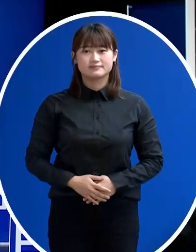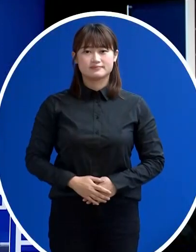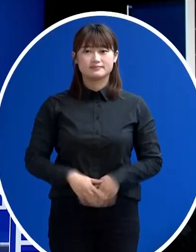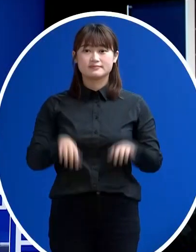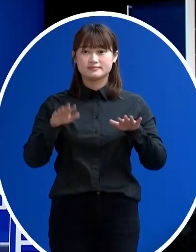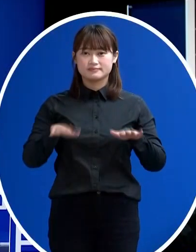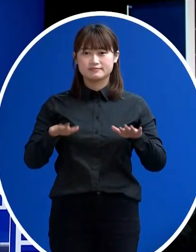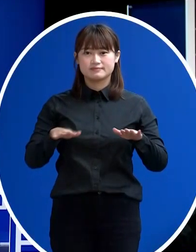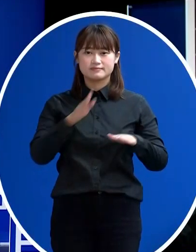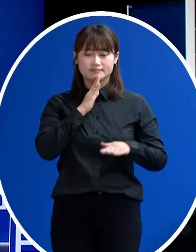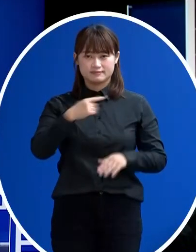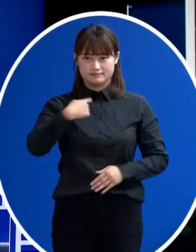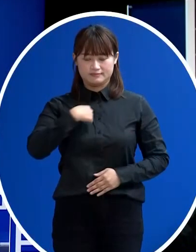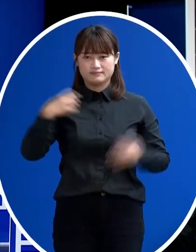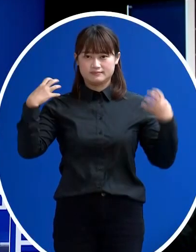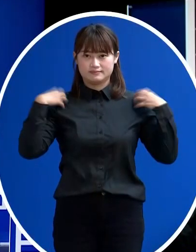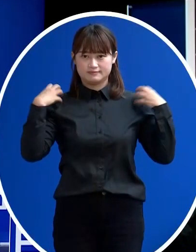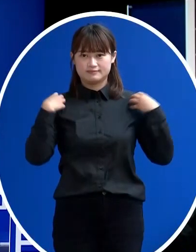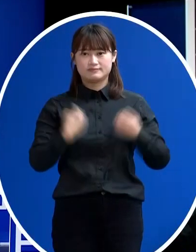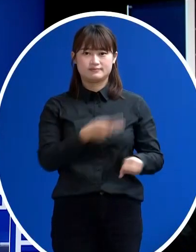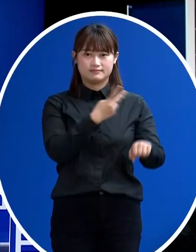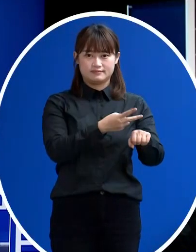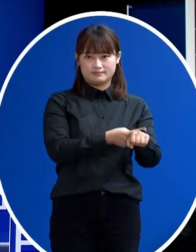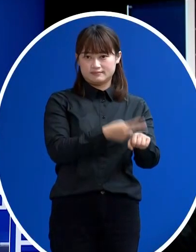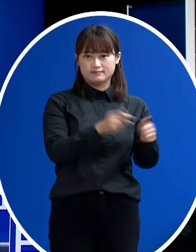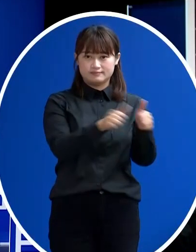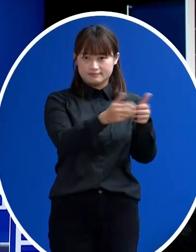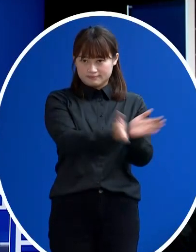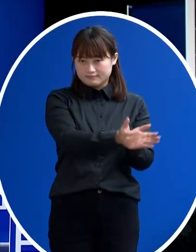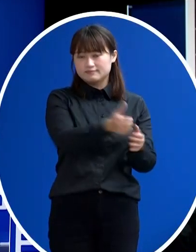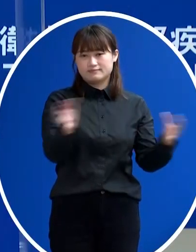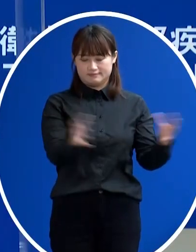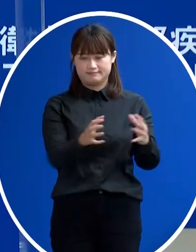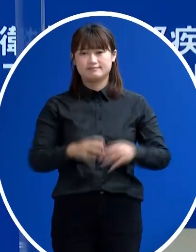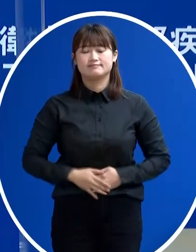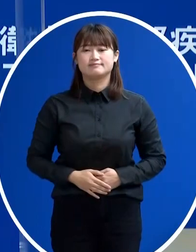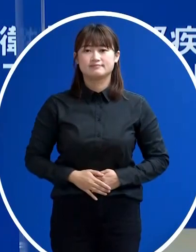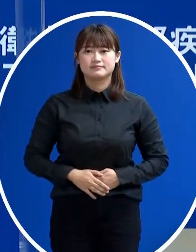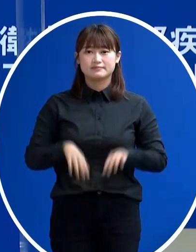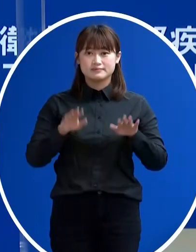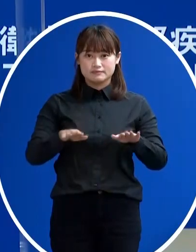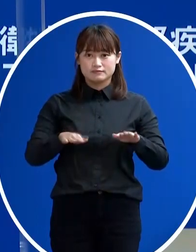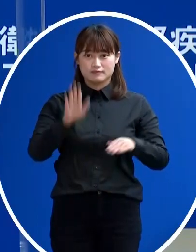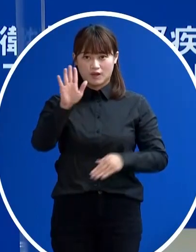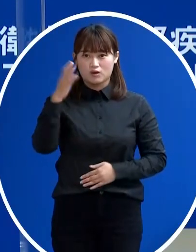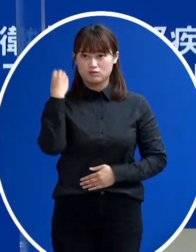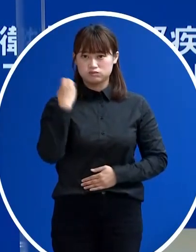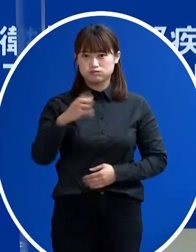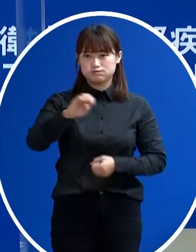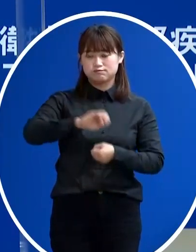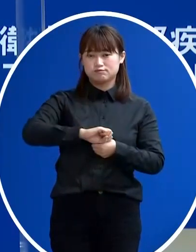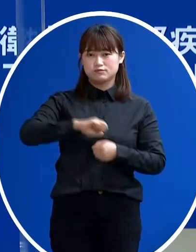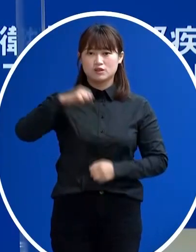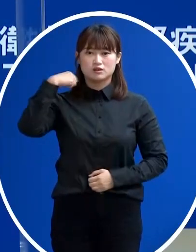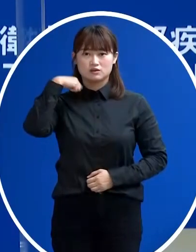那我们今天是由我跟罗布一起组织记者会。那我们今天有新增